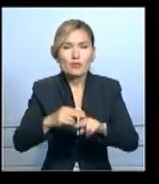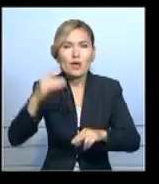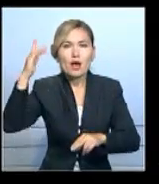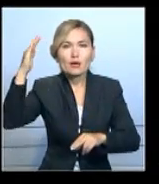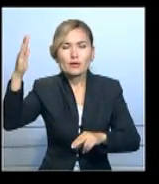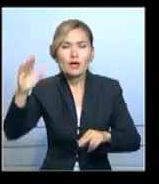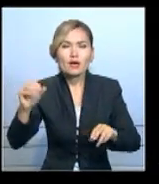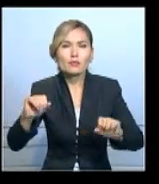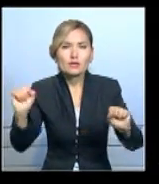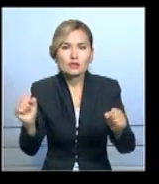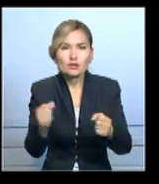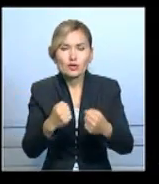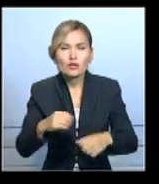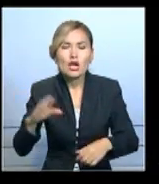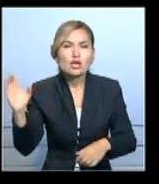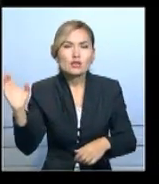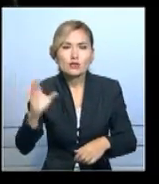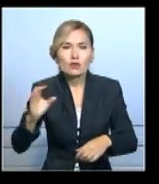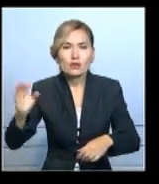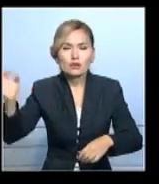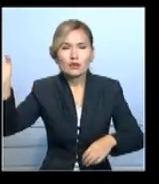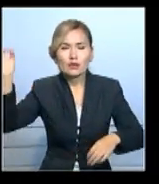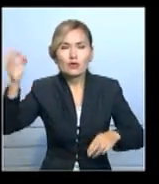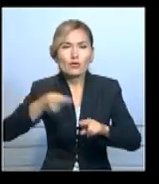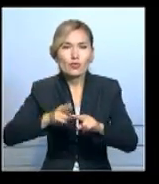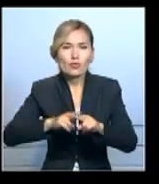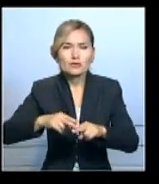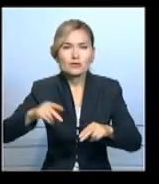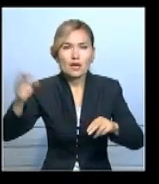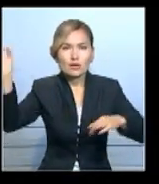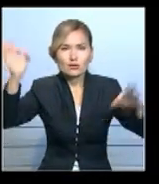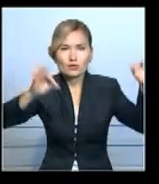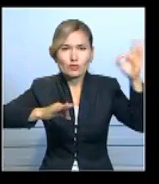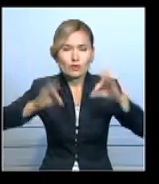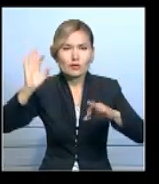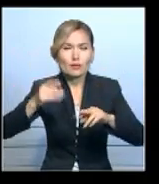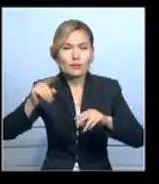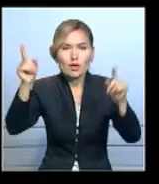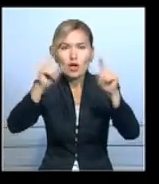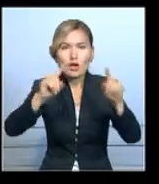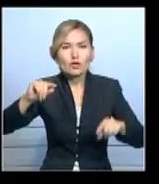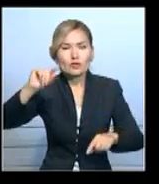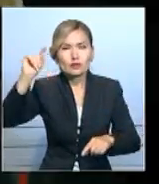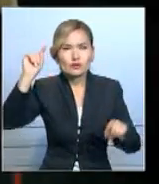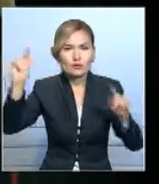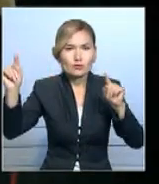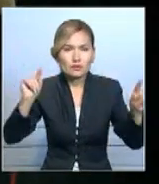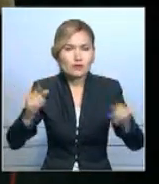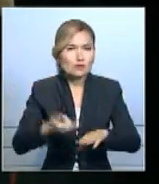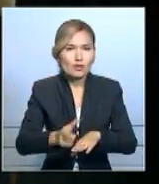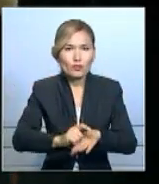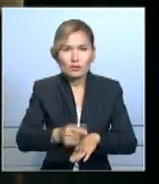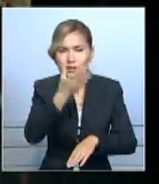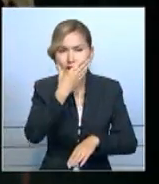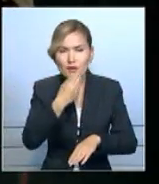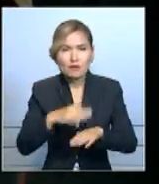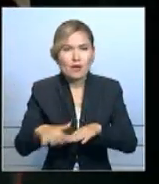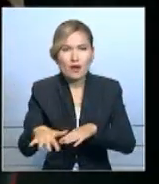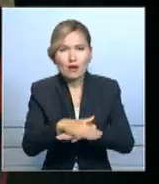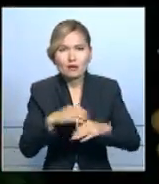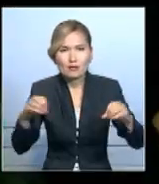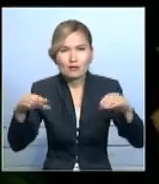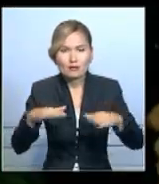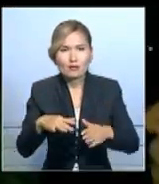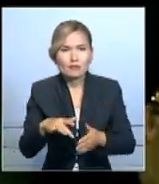секундына 60 шақырым жылдамдықпен жауады. Қайталанбас құбылысты көргенде көрмегенде арманда.